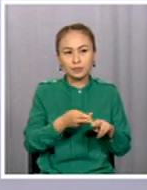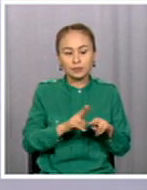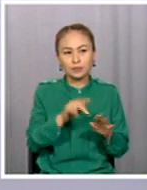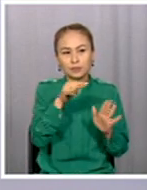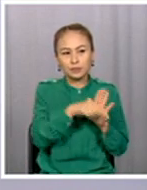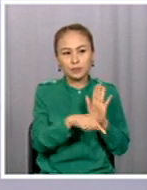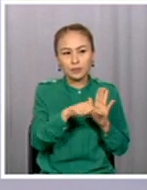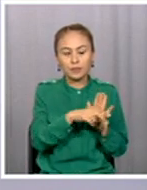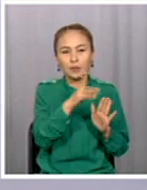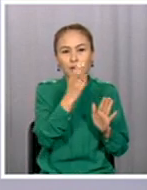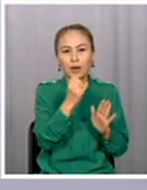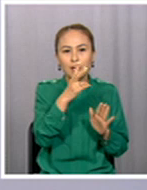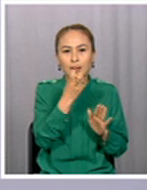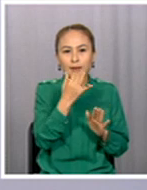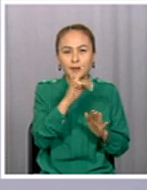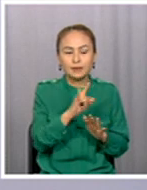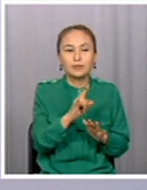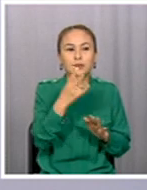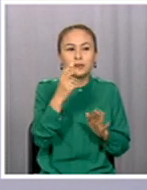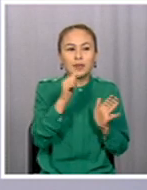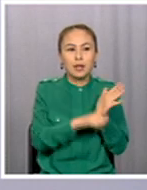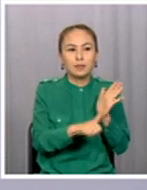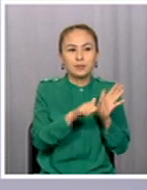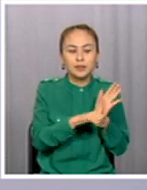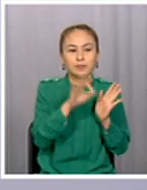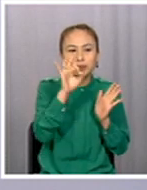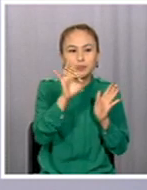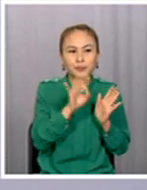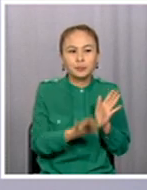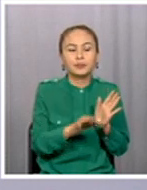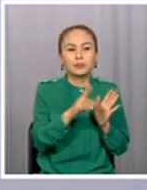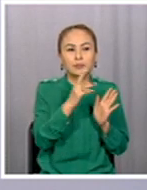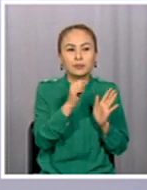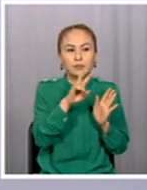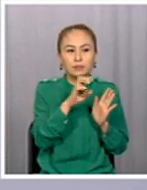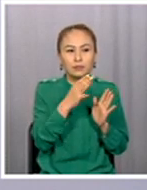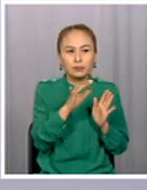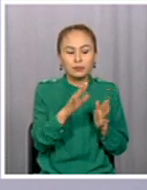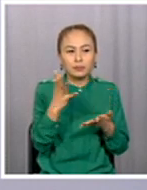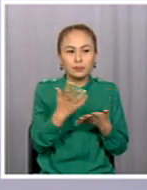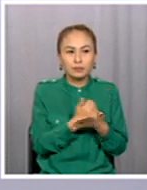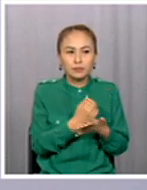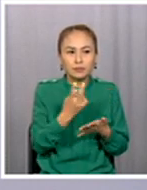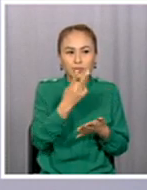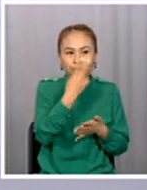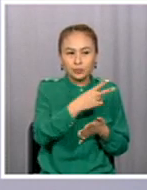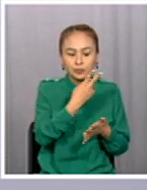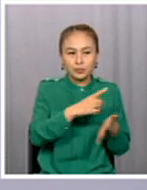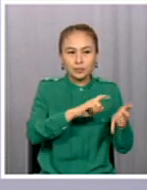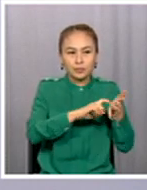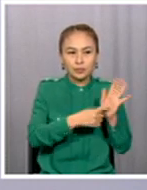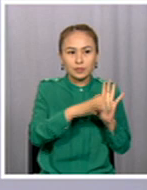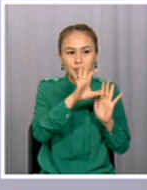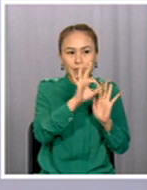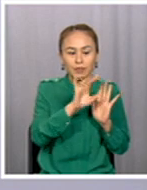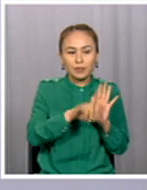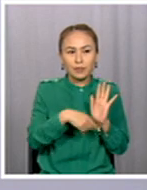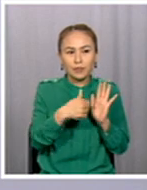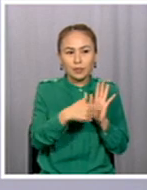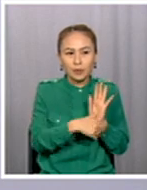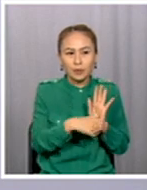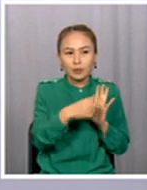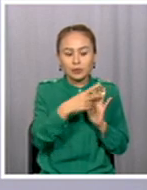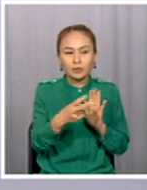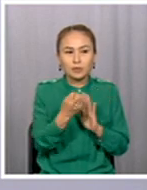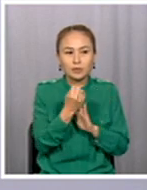мына қалайы 60%-ті құрап тұр. Демек, бірінші қалайының массасын тауып алайық, балар. 20-ны 0,16-ға көбейтеміз,